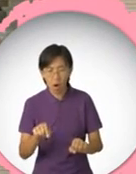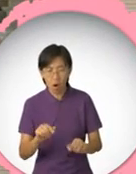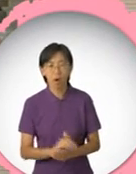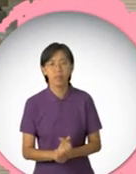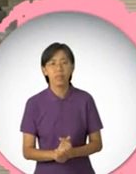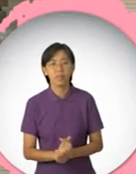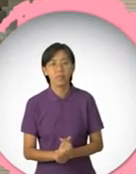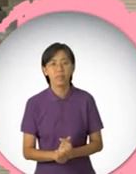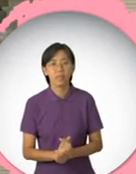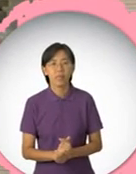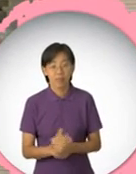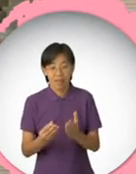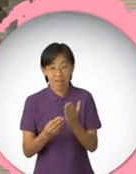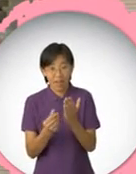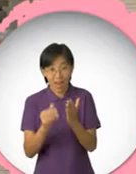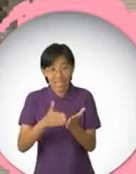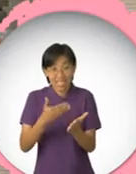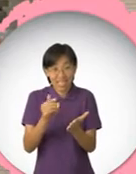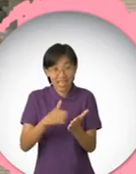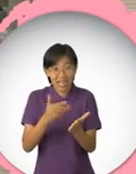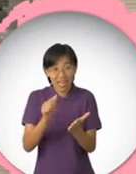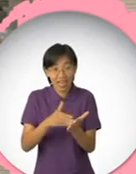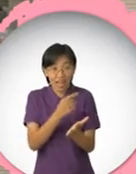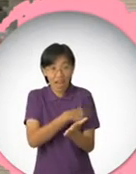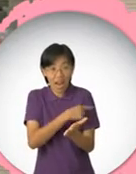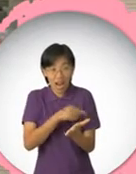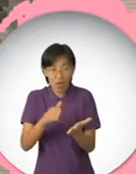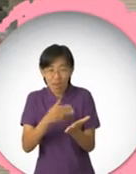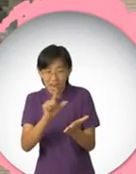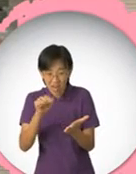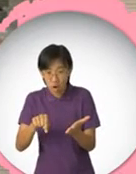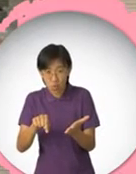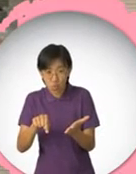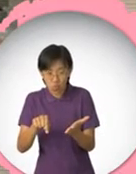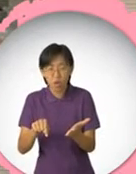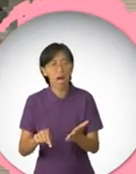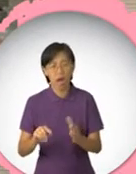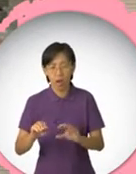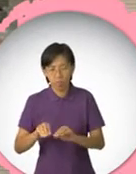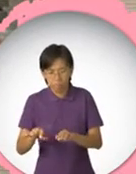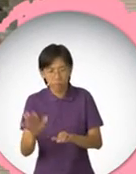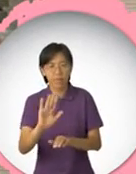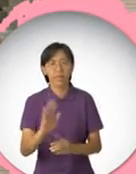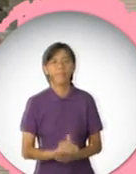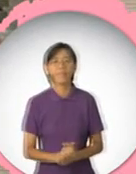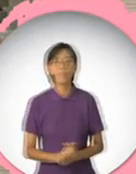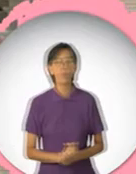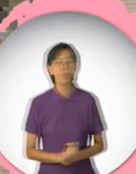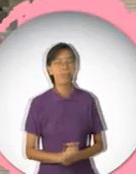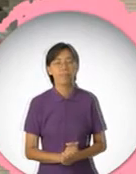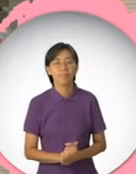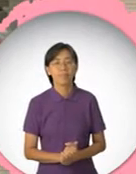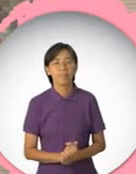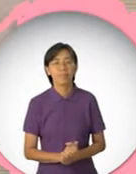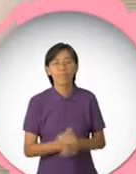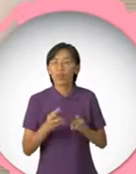ระวังอย่าให้ไขมันที่เมื่อกี้นี้เราซ่อนไว้ข้างในมันแตกออกมาเราก็จะเริ่มรีดนะคะเหมือนเมื่อกี้นี้เ